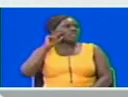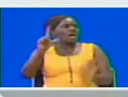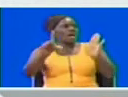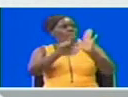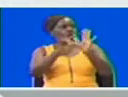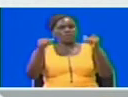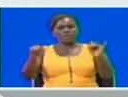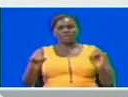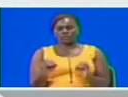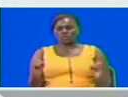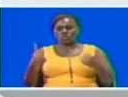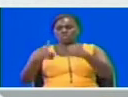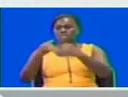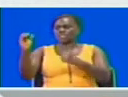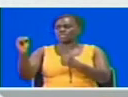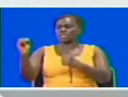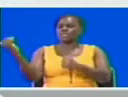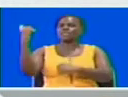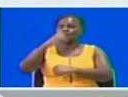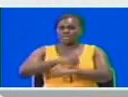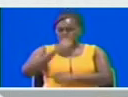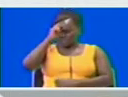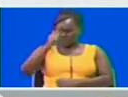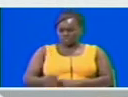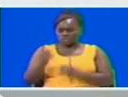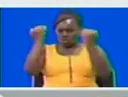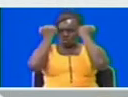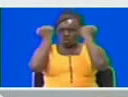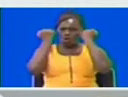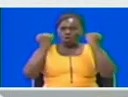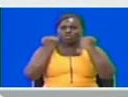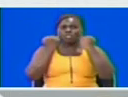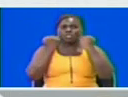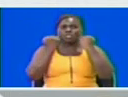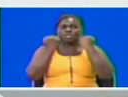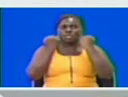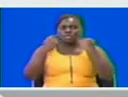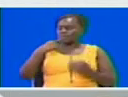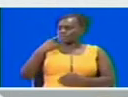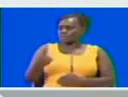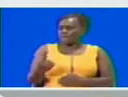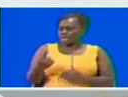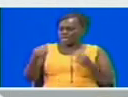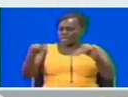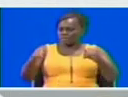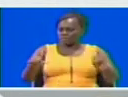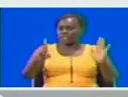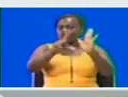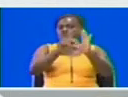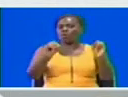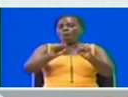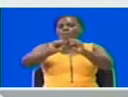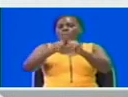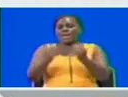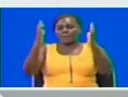haitapitishwa katika muda wa siku 60. Huu ndio uamuzi wa jaji wa mahakama kuu John Mativo, ambaye amesema kutopitishwa kwa sheria hii ni ukiukaji